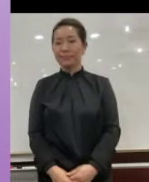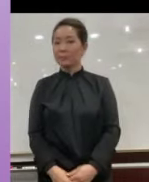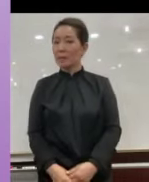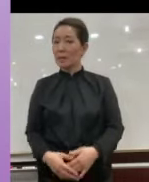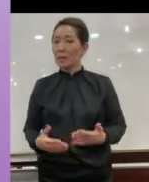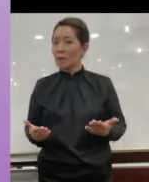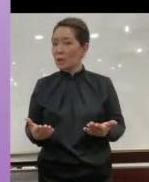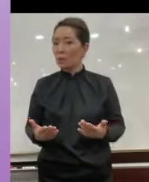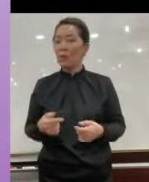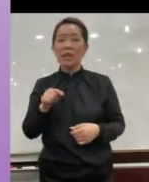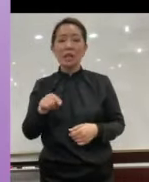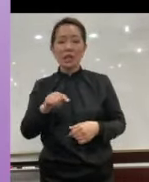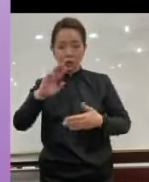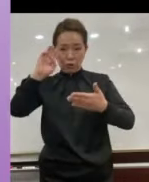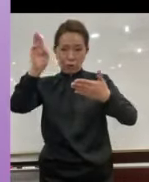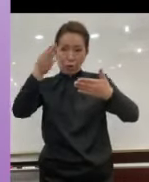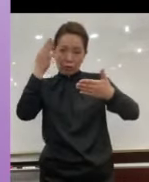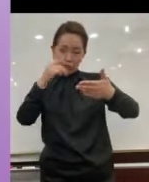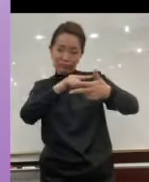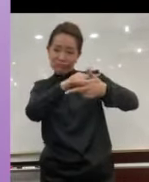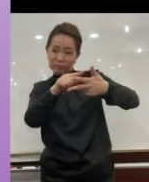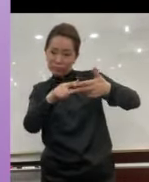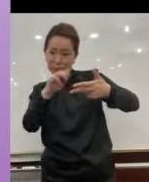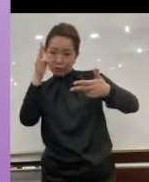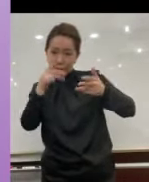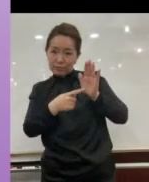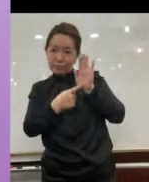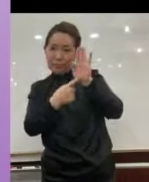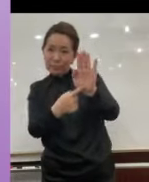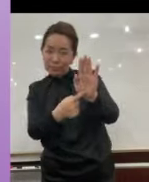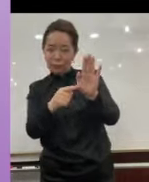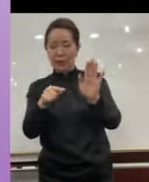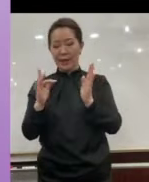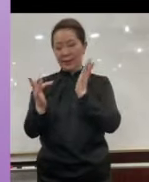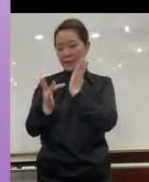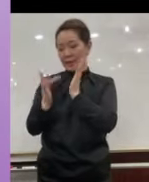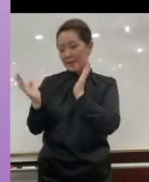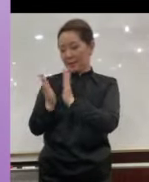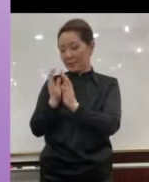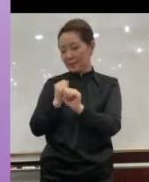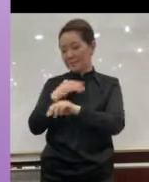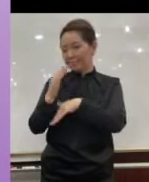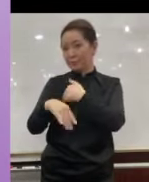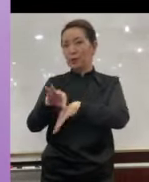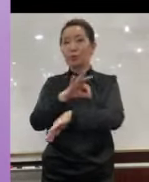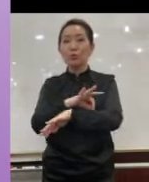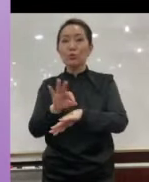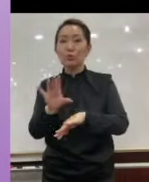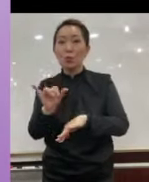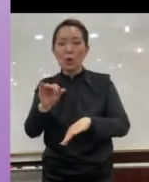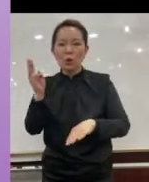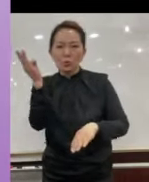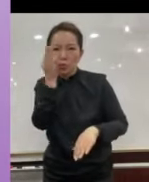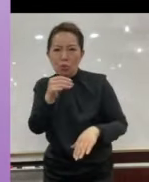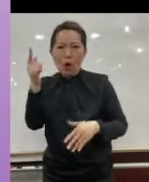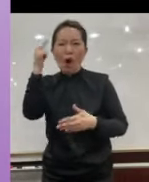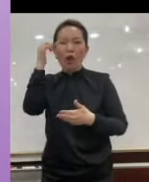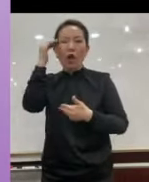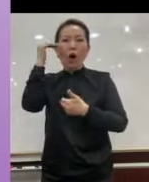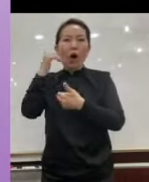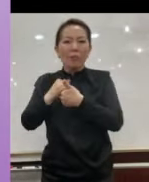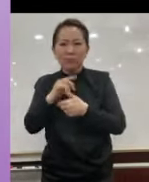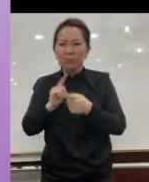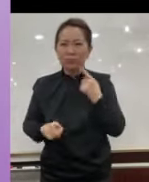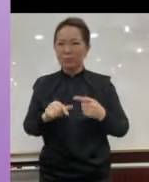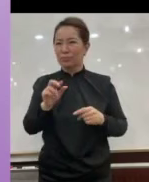За, тэгэхээр зөвхөн энэ тодорхойлтыг та бүхэн танилцуулснаар техникийн хамтын ажиллагааны төсөл гэж юу вэ гэдгийг шууд ойлгоход бол